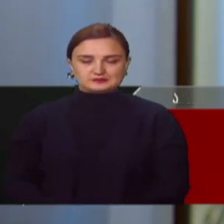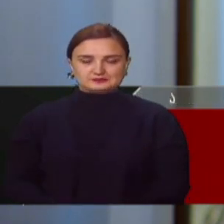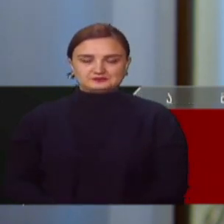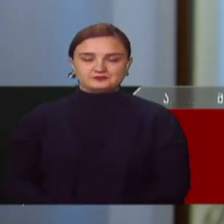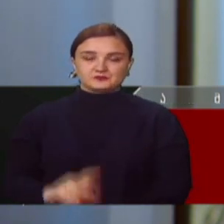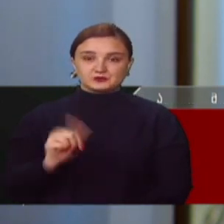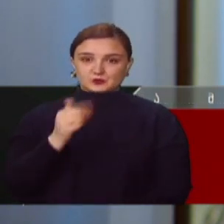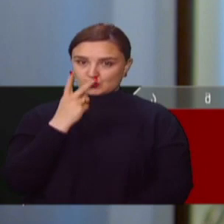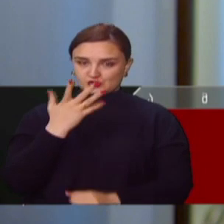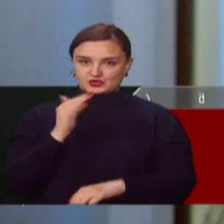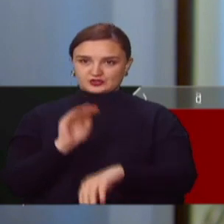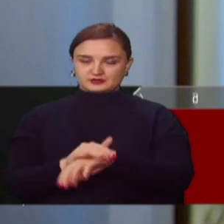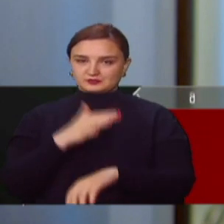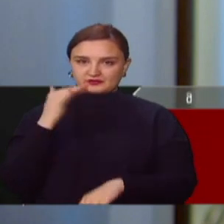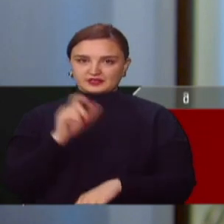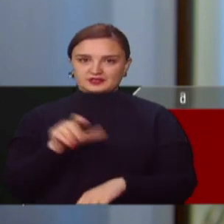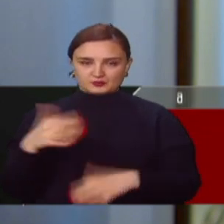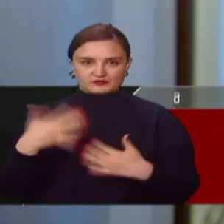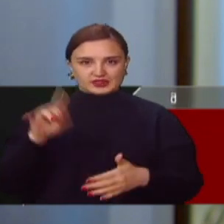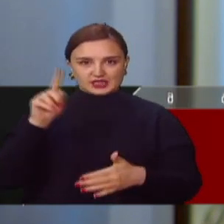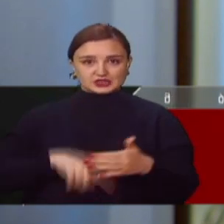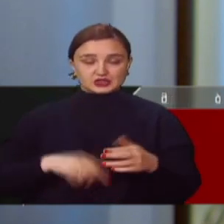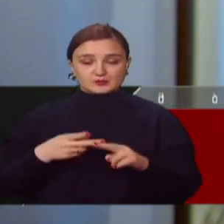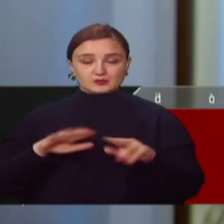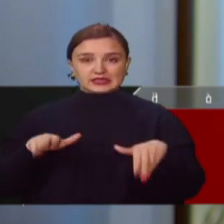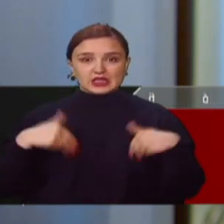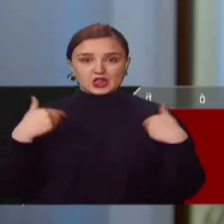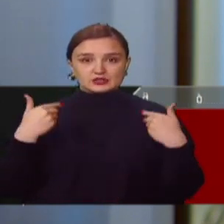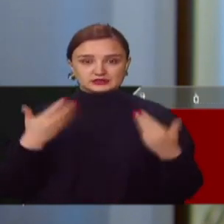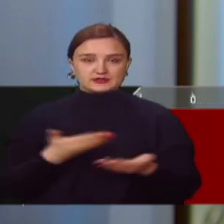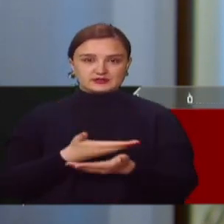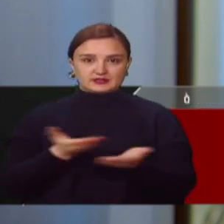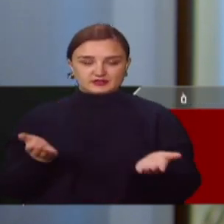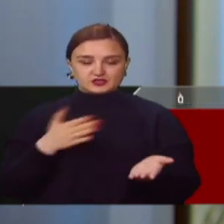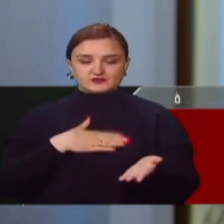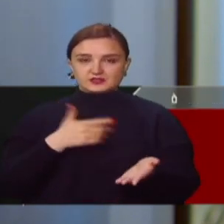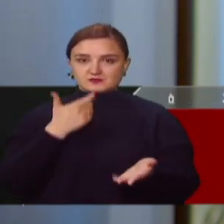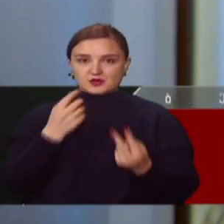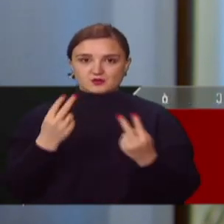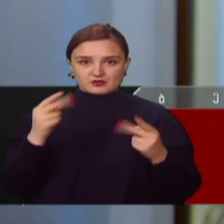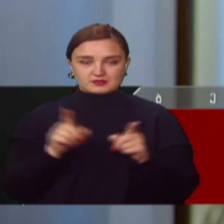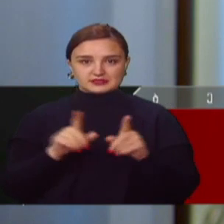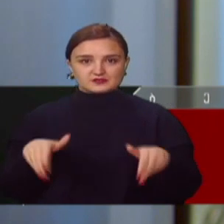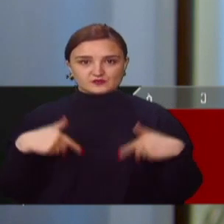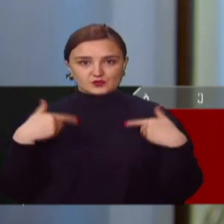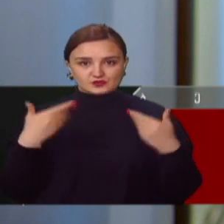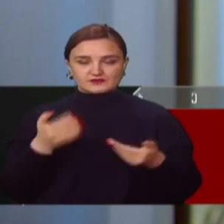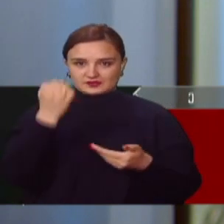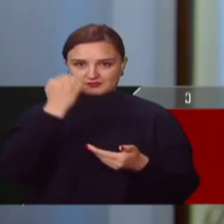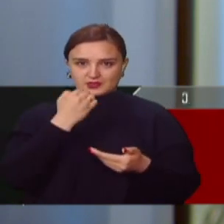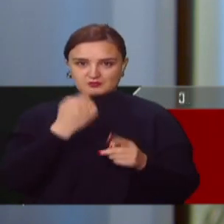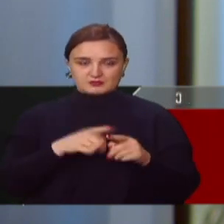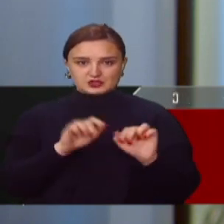ეს ნამდვილად ძალიან ბევრმა ადამიანმა დაიჯერა. ამიტომ გილოცავთ, თქვენს გილოცავთ, ჩვენს ტელემაყურებელსაც გილოცავ და მადლობა რომ